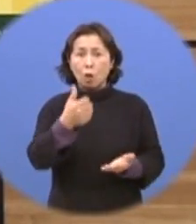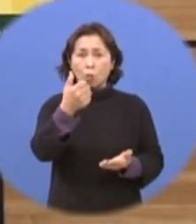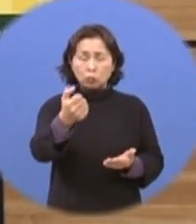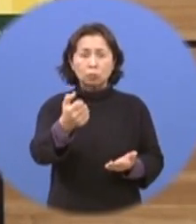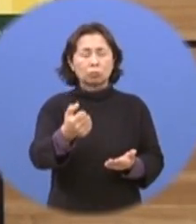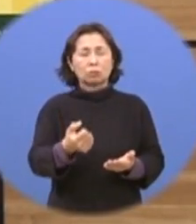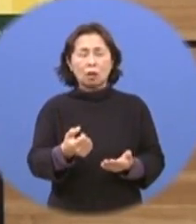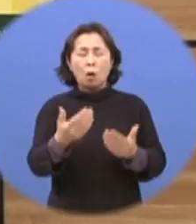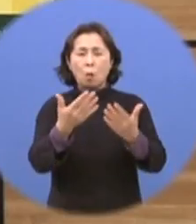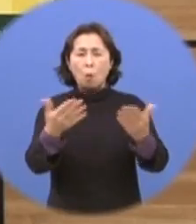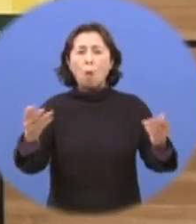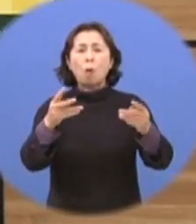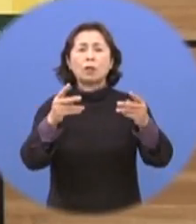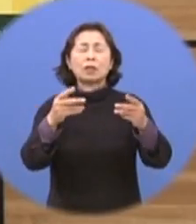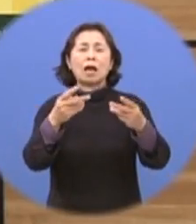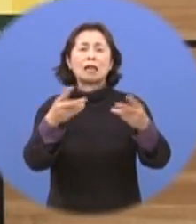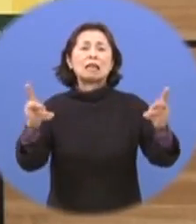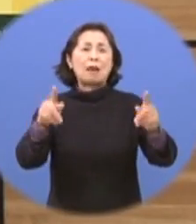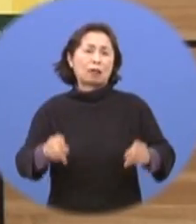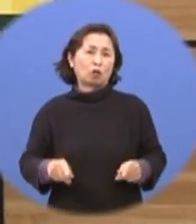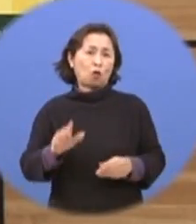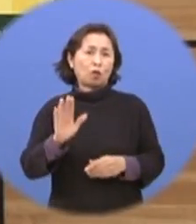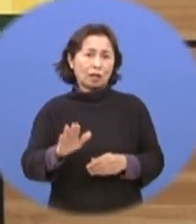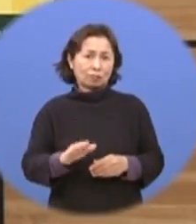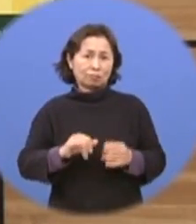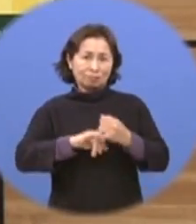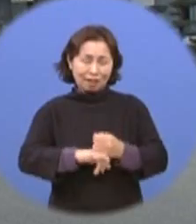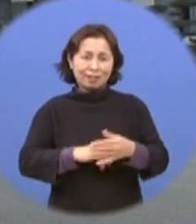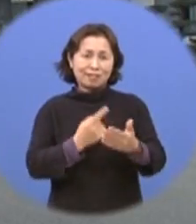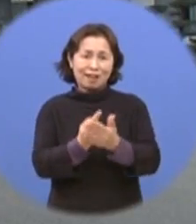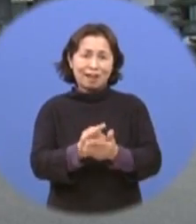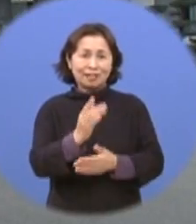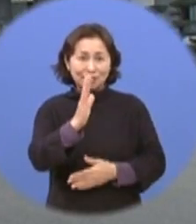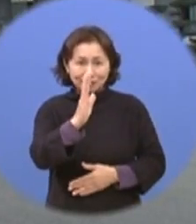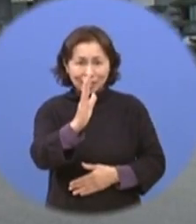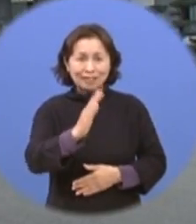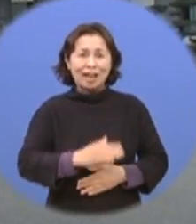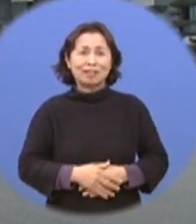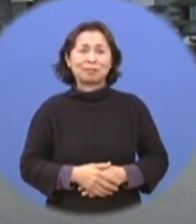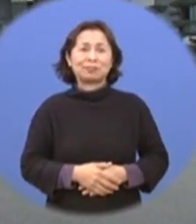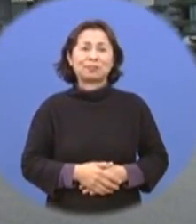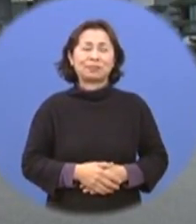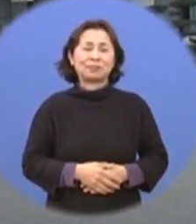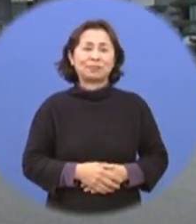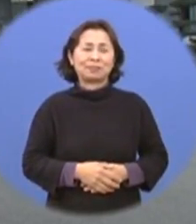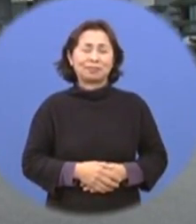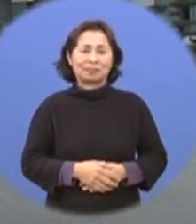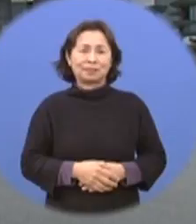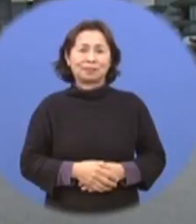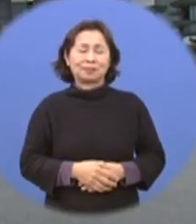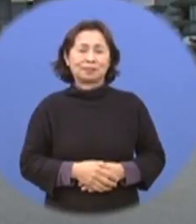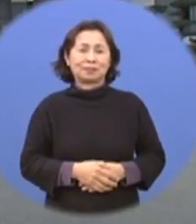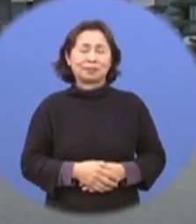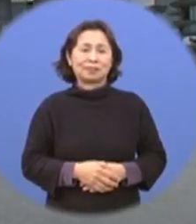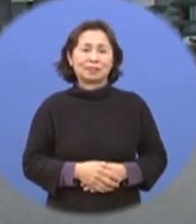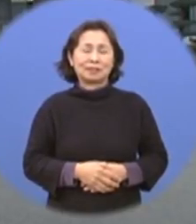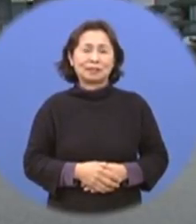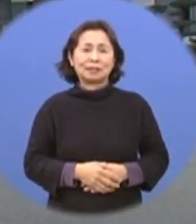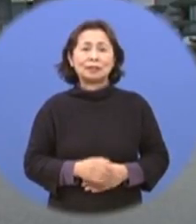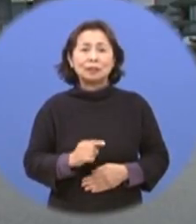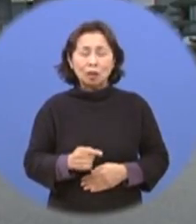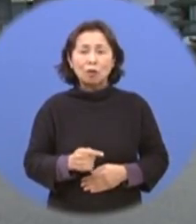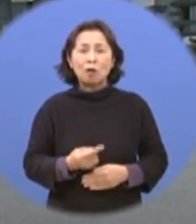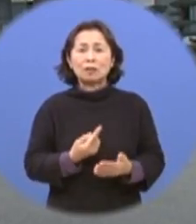大きなイベントになっておりますのでぜひとも参加していただきたいと思いますではわかればジビエフェスタ